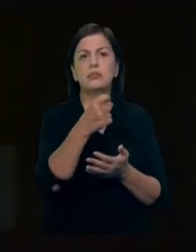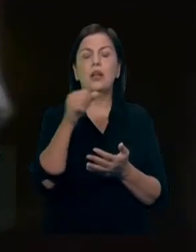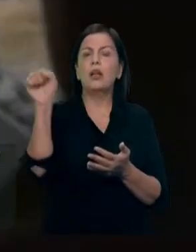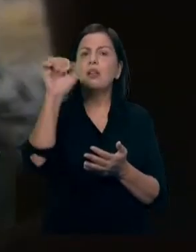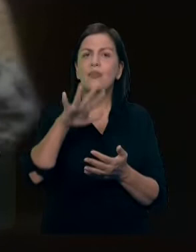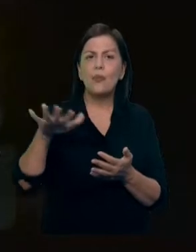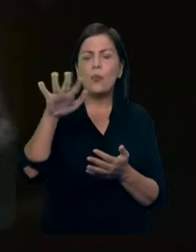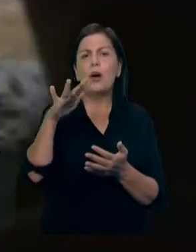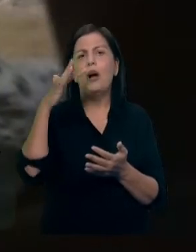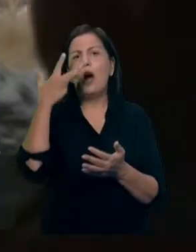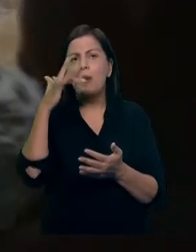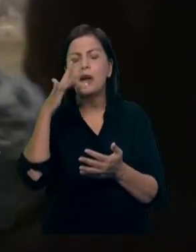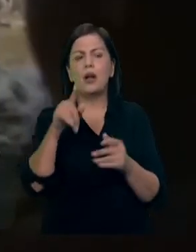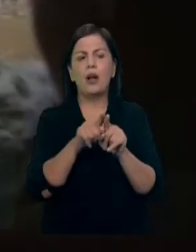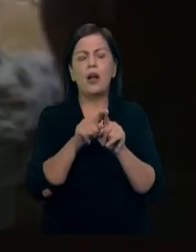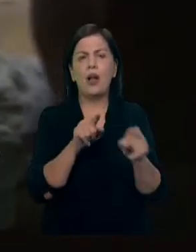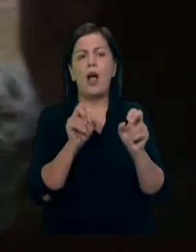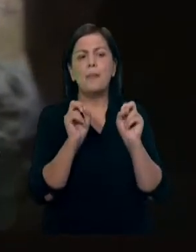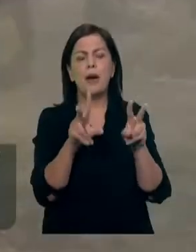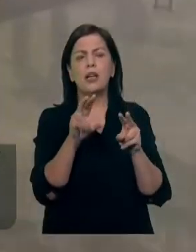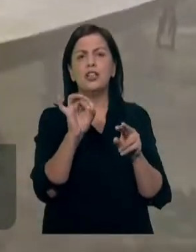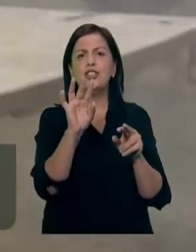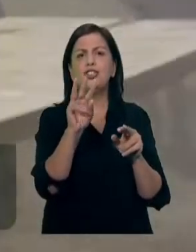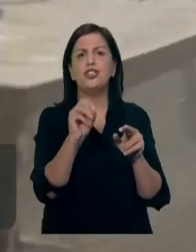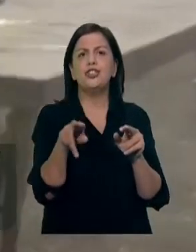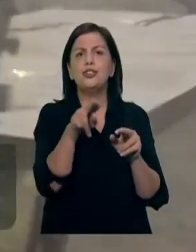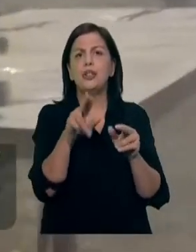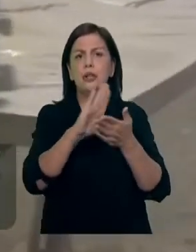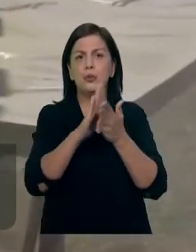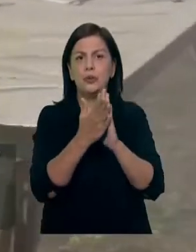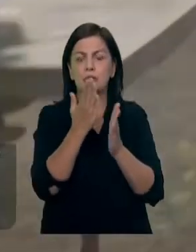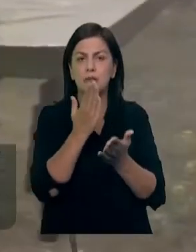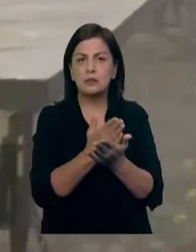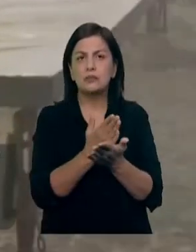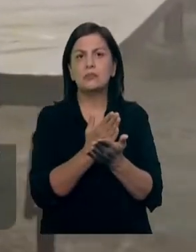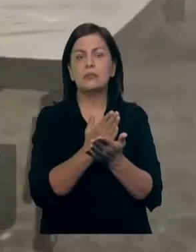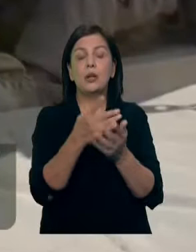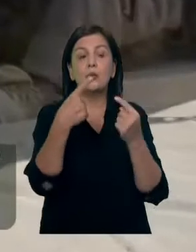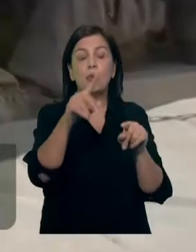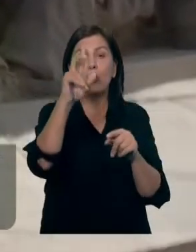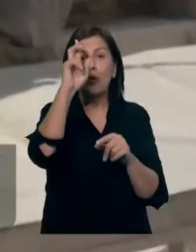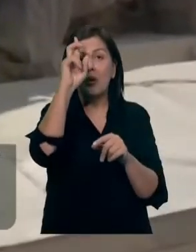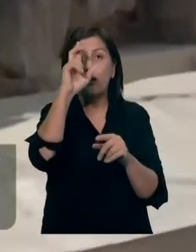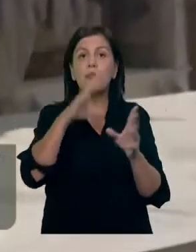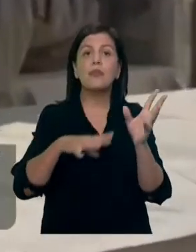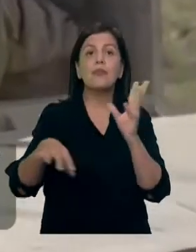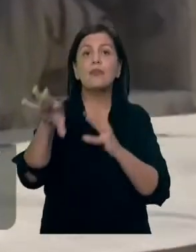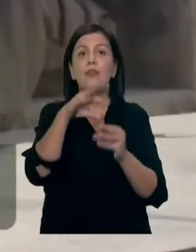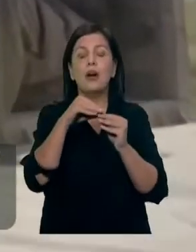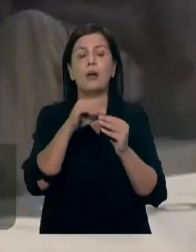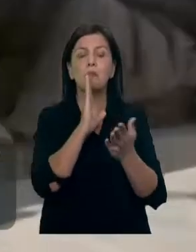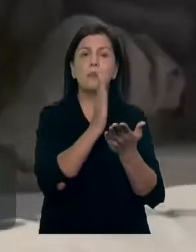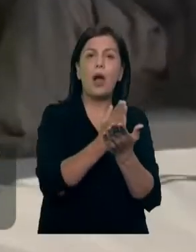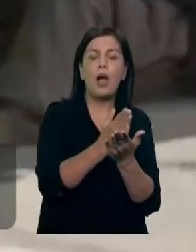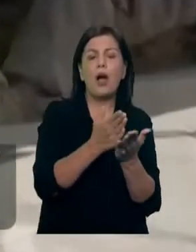təhlükə olduğunu artıq sübut edib. Taliban 20 ildən sonra hakimiyyətə gələndə digər dövlətlərə təhdid olmayacağını birbaşa və